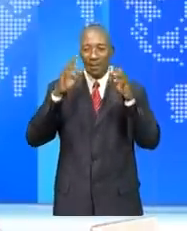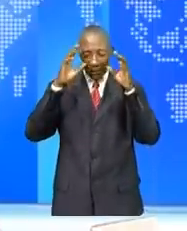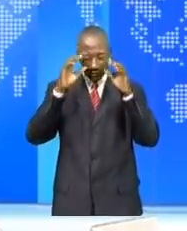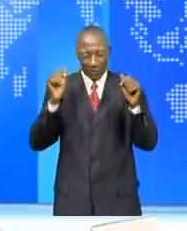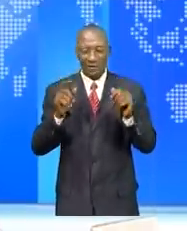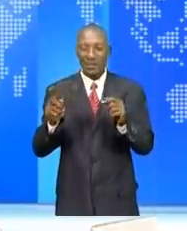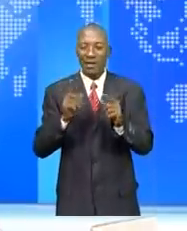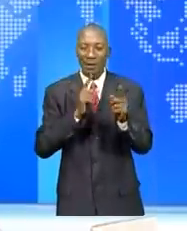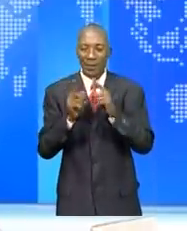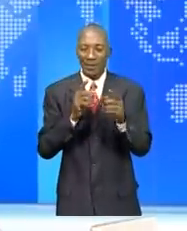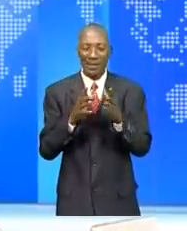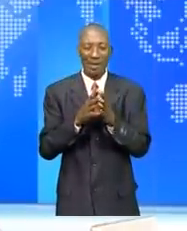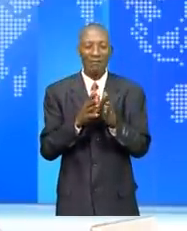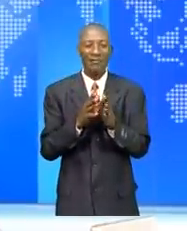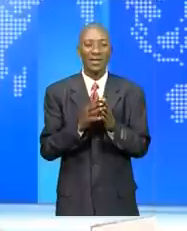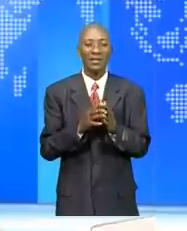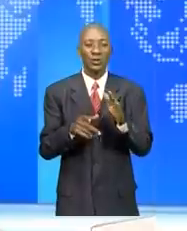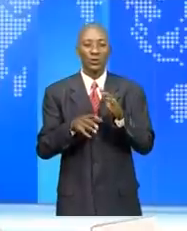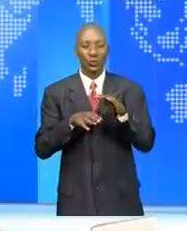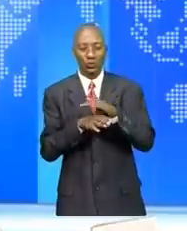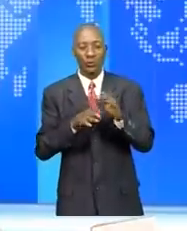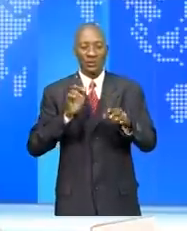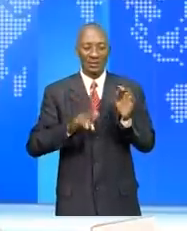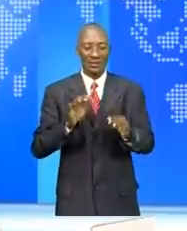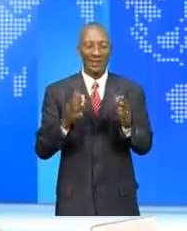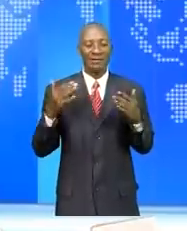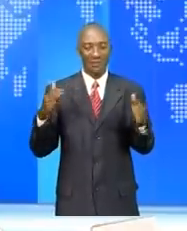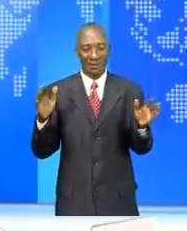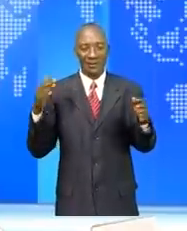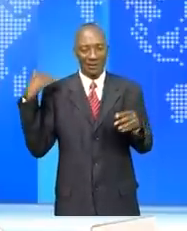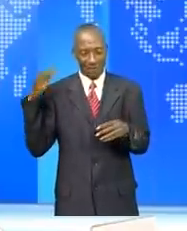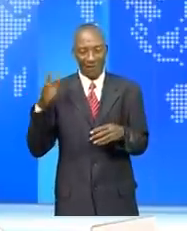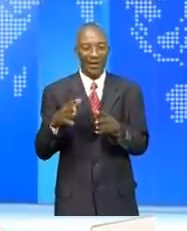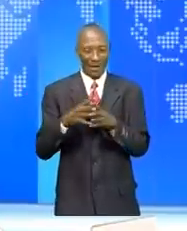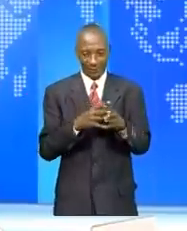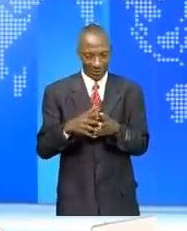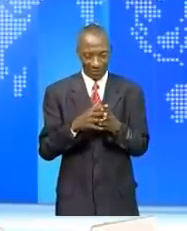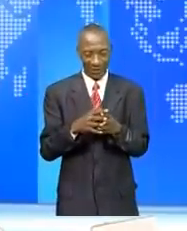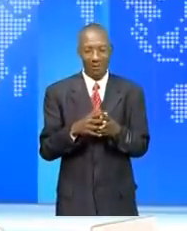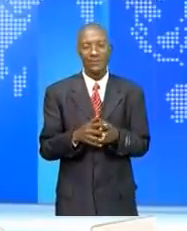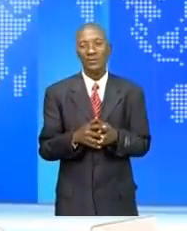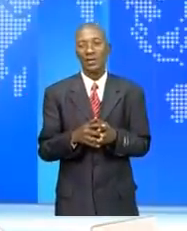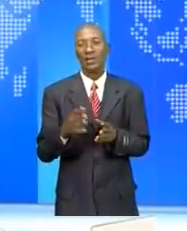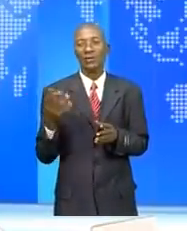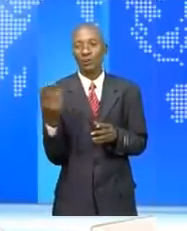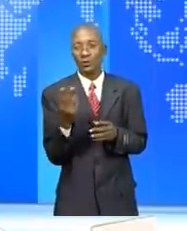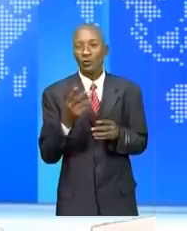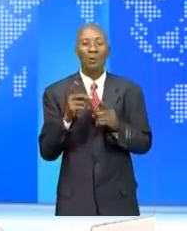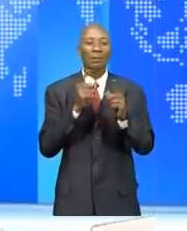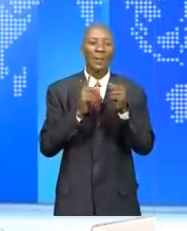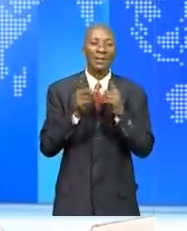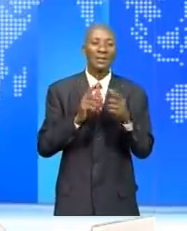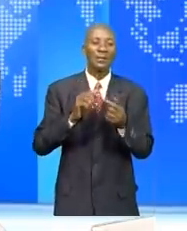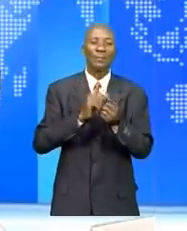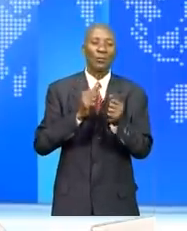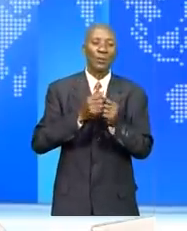un mémorandum au président de la Chambre basse du Parlement, Christophe Mbosso. D'autres explications avec Sylvie Moembo, Bernard Baudeau et